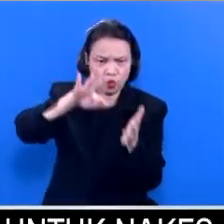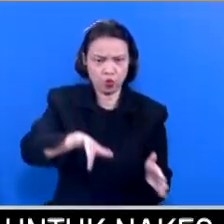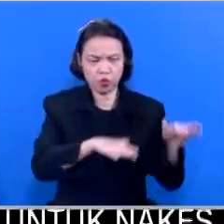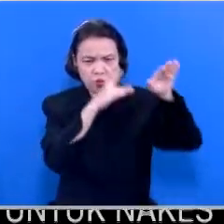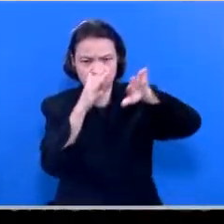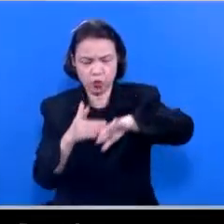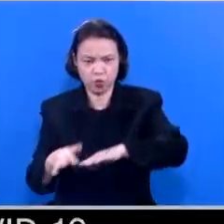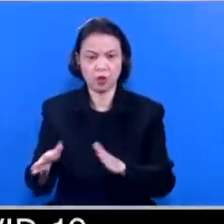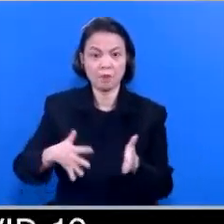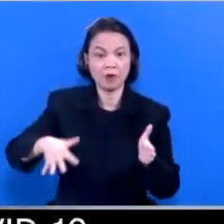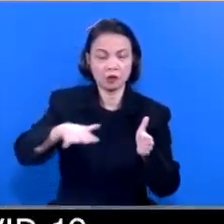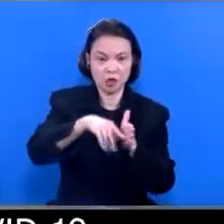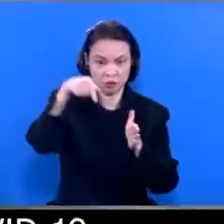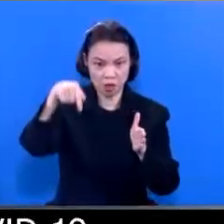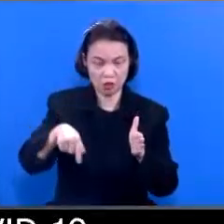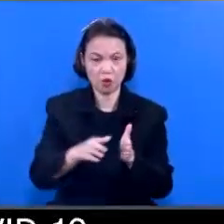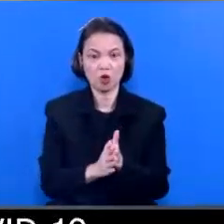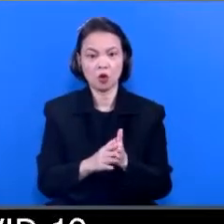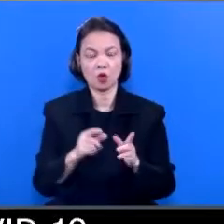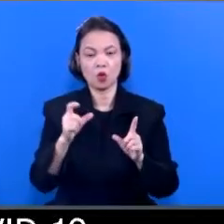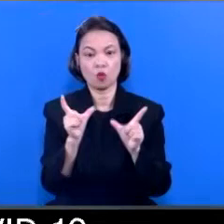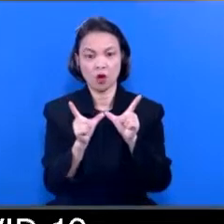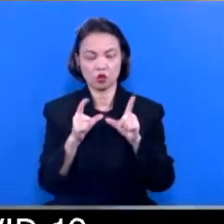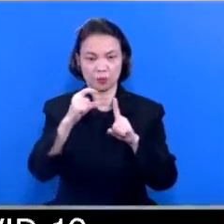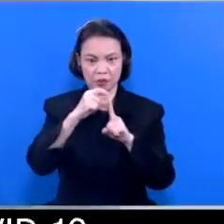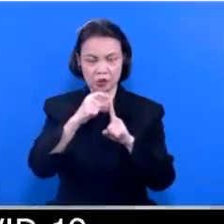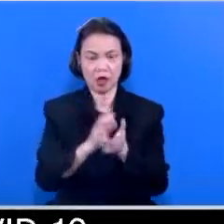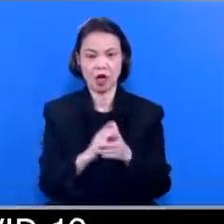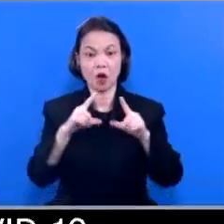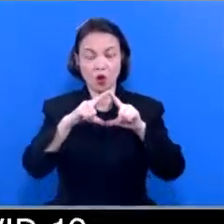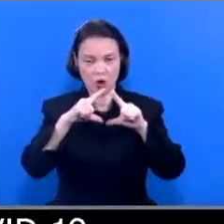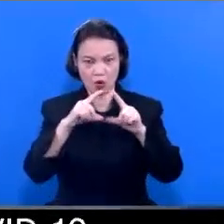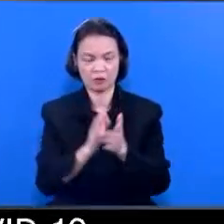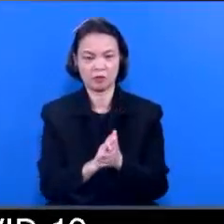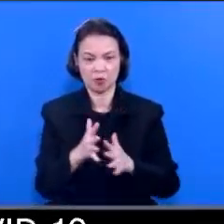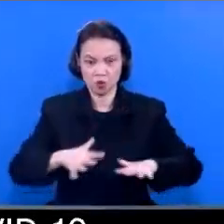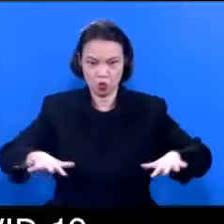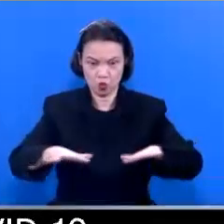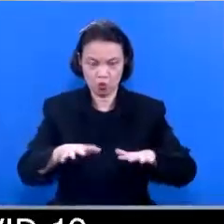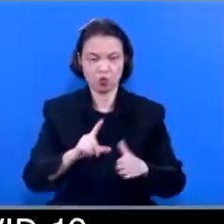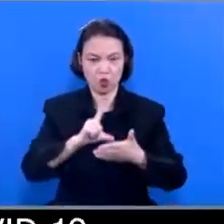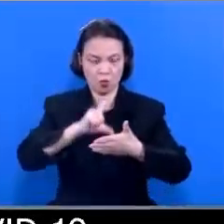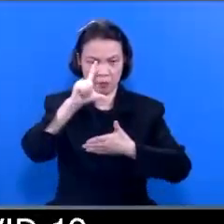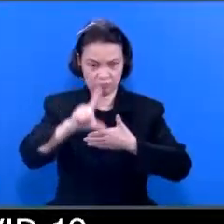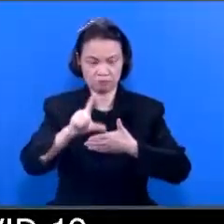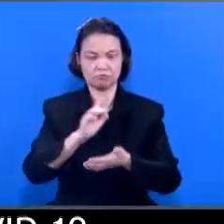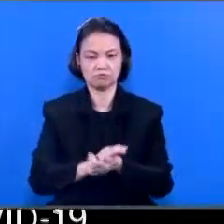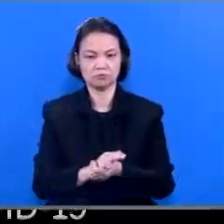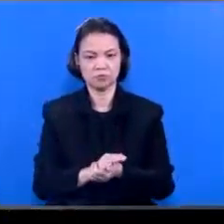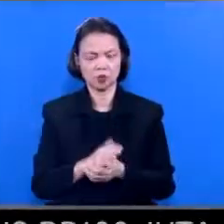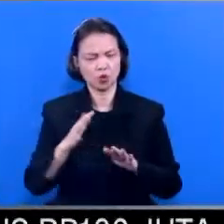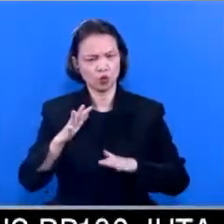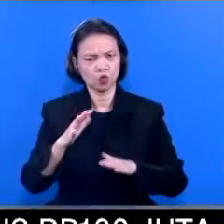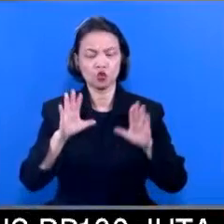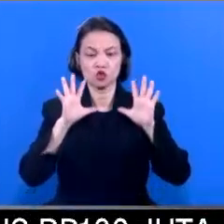selatan juga menerjang Pantai Watu Pecak, Desa Selo Awar-Awar, Kecamatan Pasirian, Lumajang. Akibatnya sekitar 10